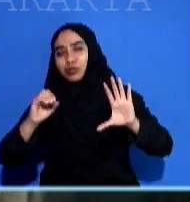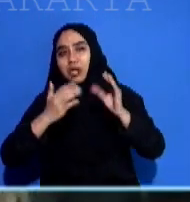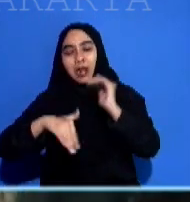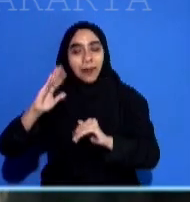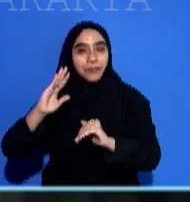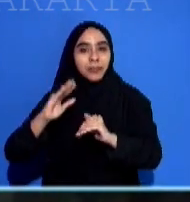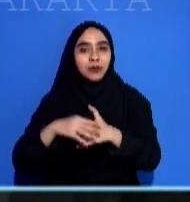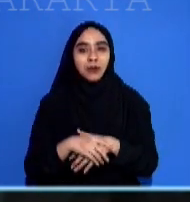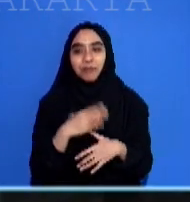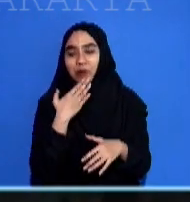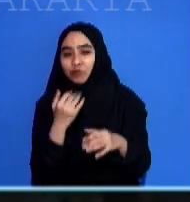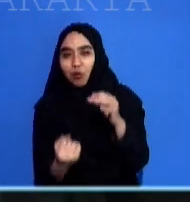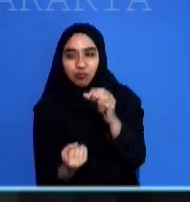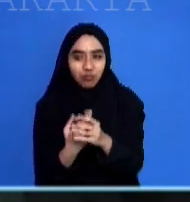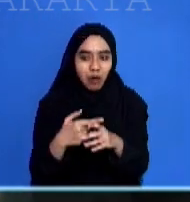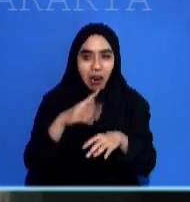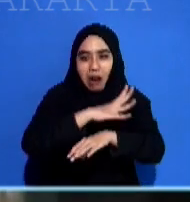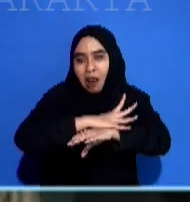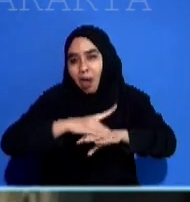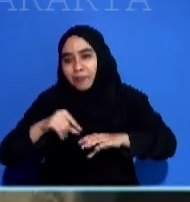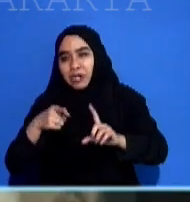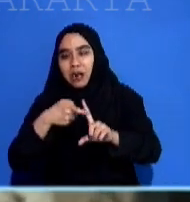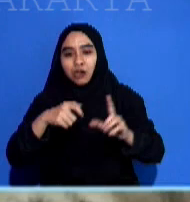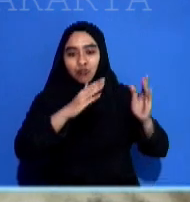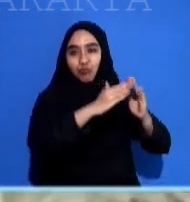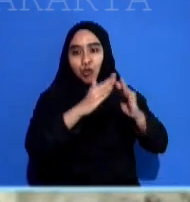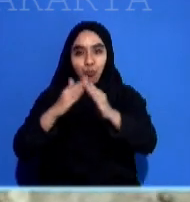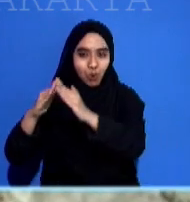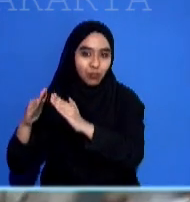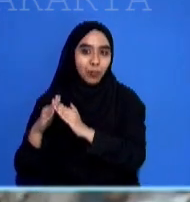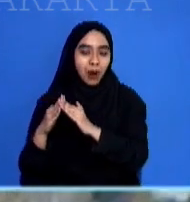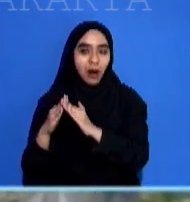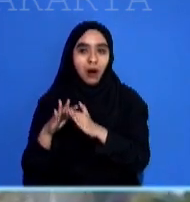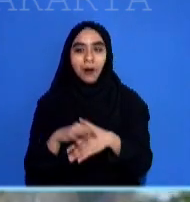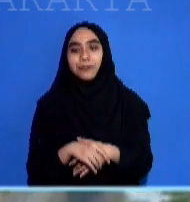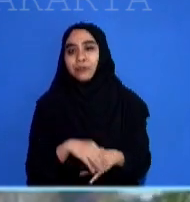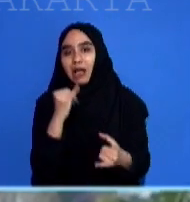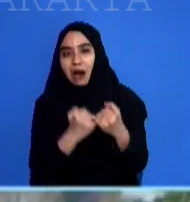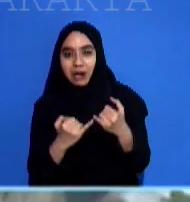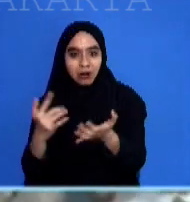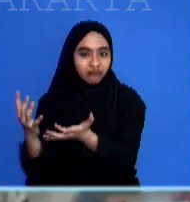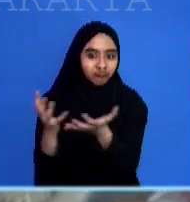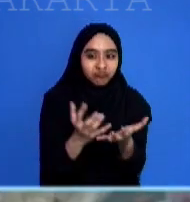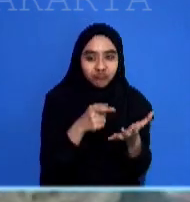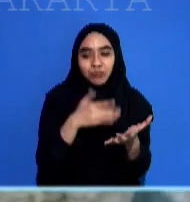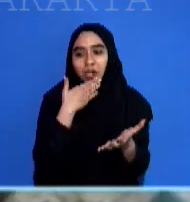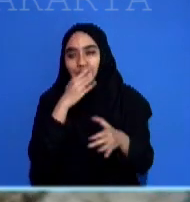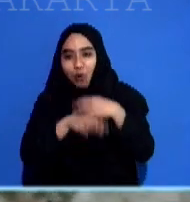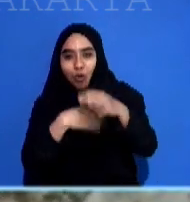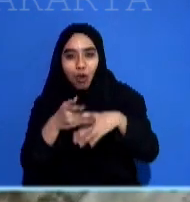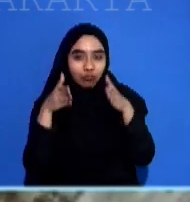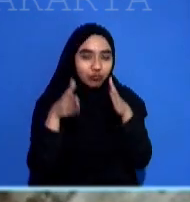sakuhauangan organik saking balri ingkang sajengipun dipun kemunah kangge pakan Ulam Lan kangge